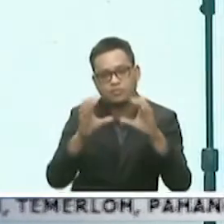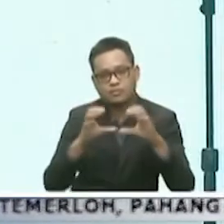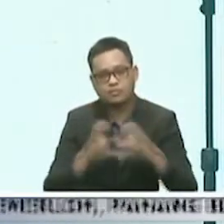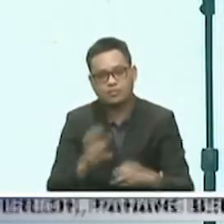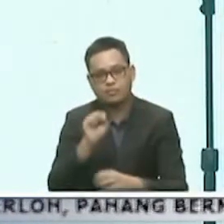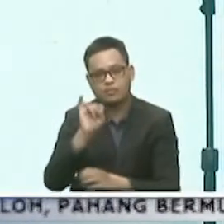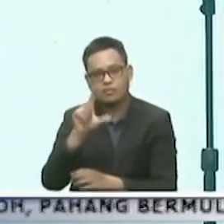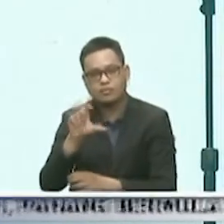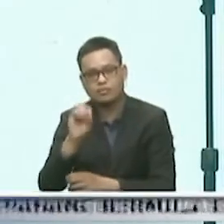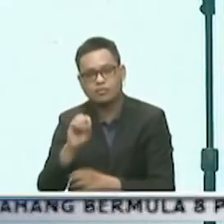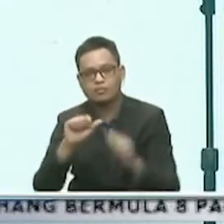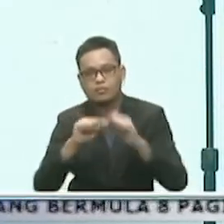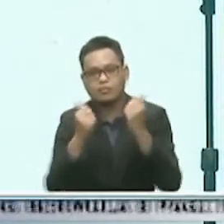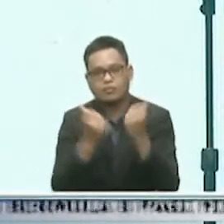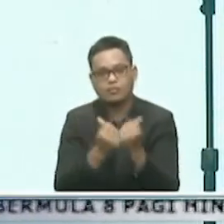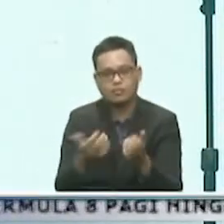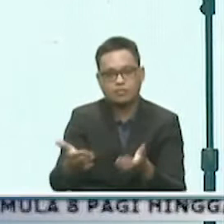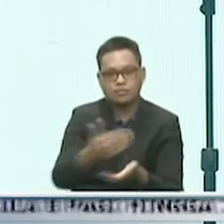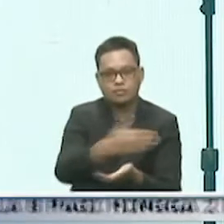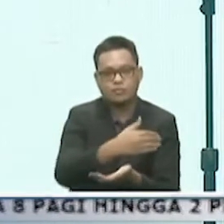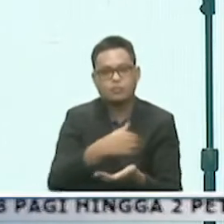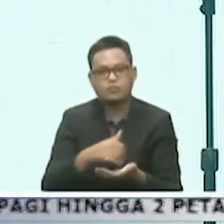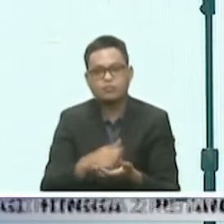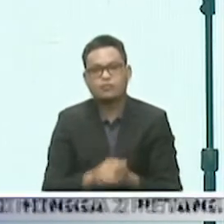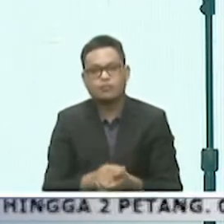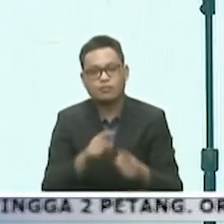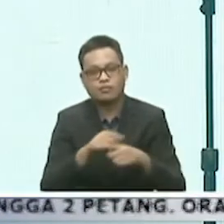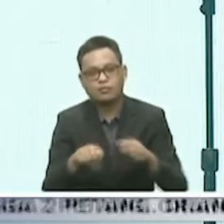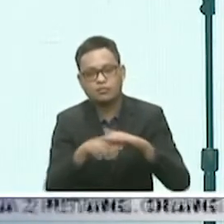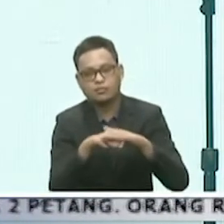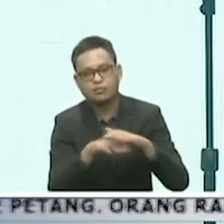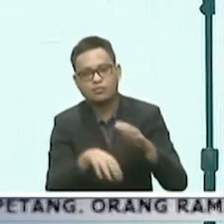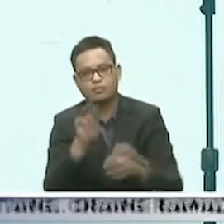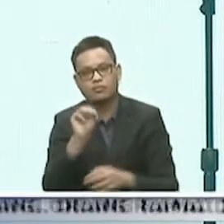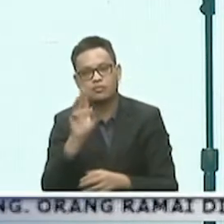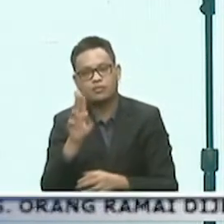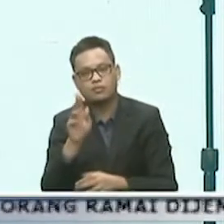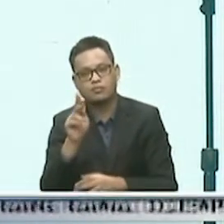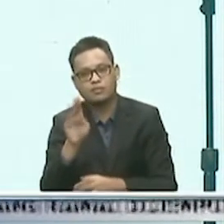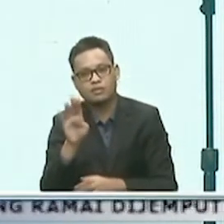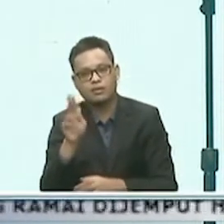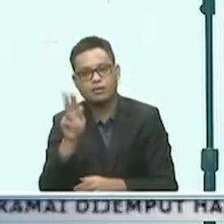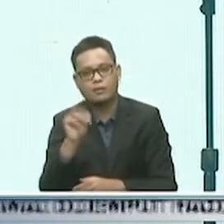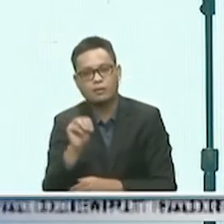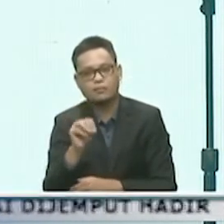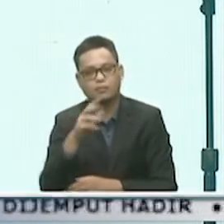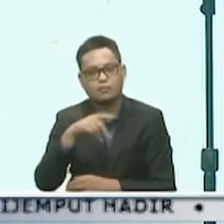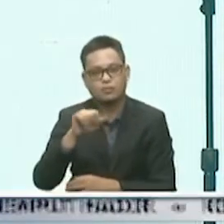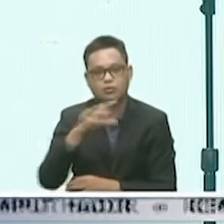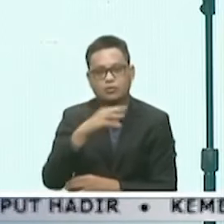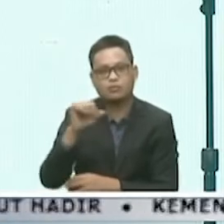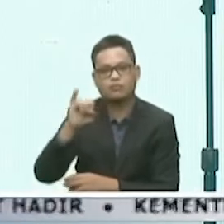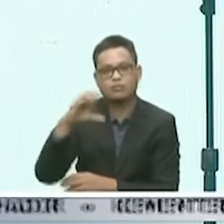hampir semua agensi yang terbabit. Namun di bawah program BMTKM.EPU dan